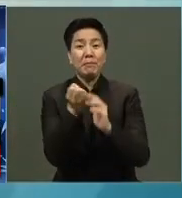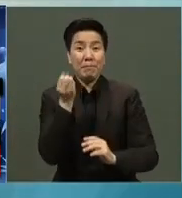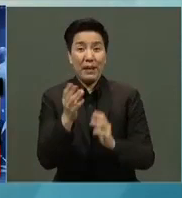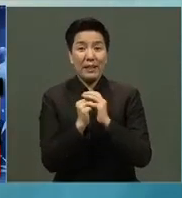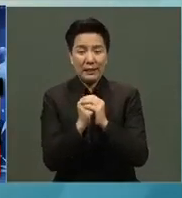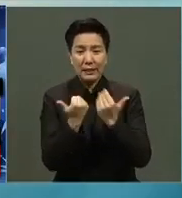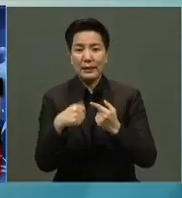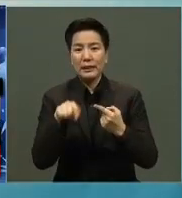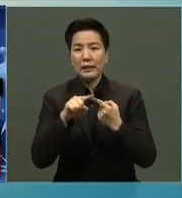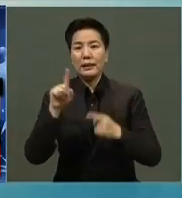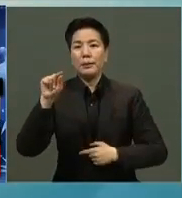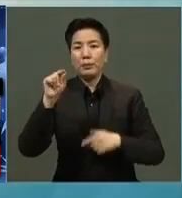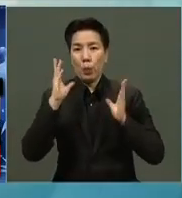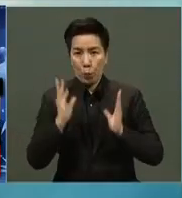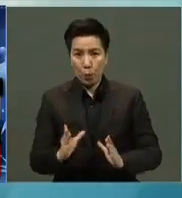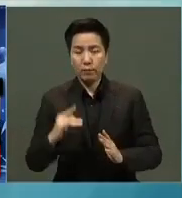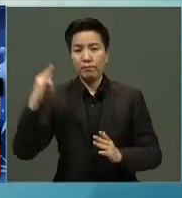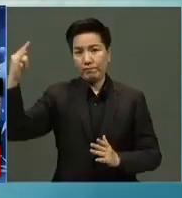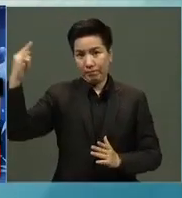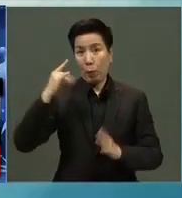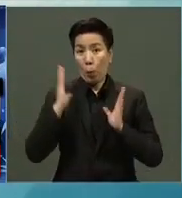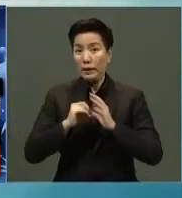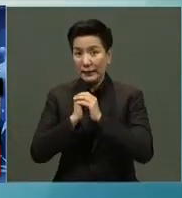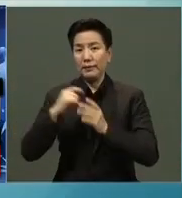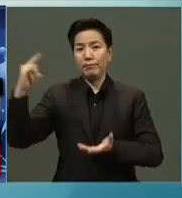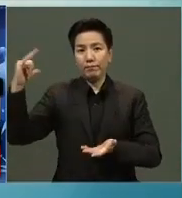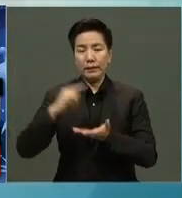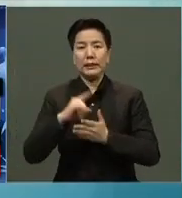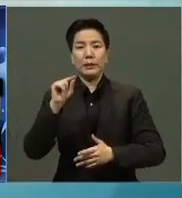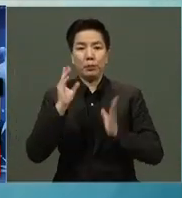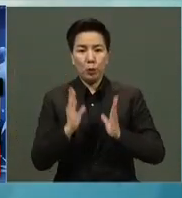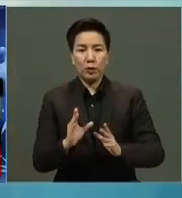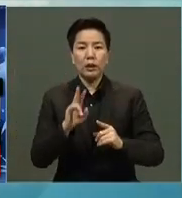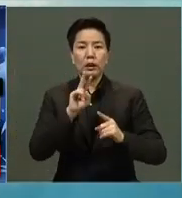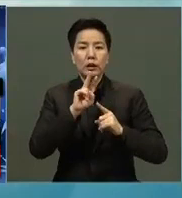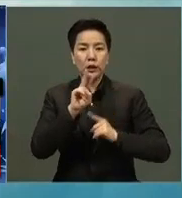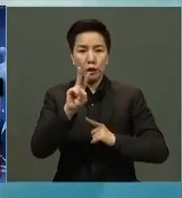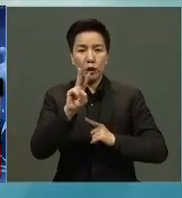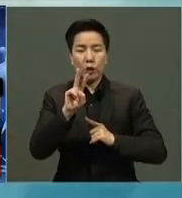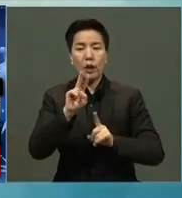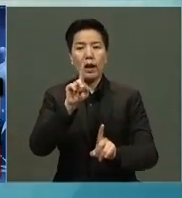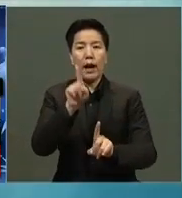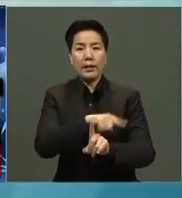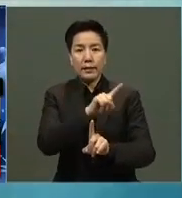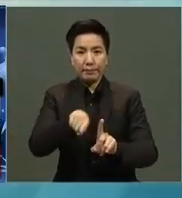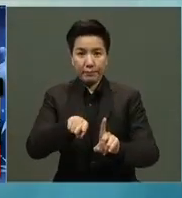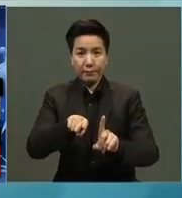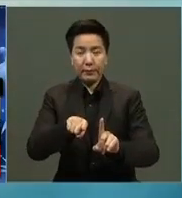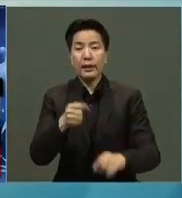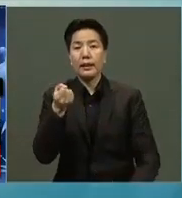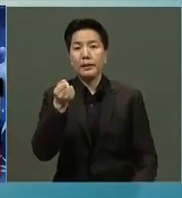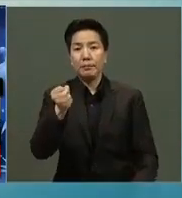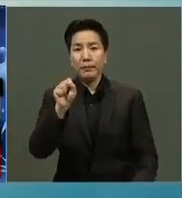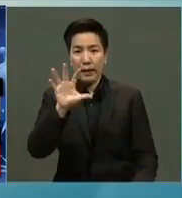นี่คือ 20คน4 20รายที่ติดกับประเทศจีนรองลงมาคือสารัชชนาจักนะครับ